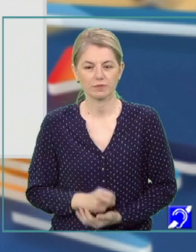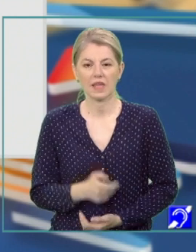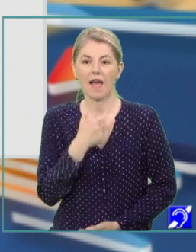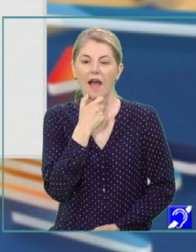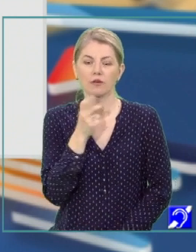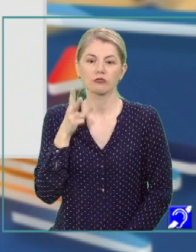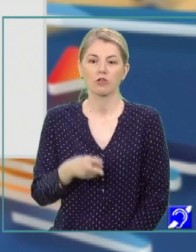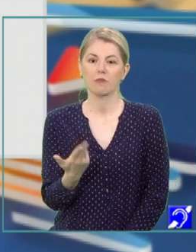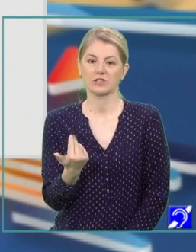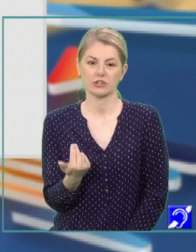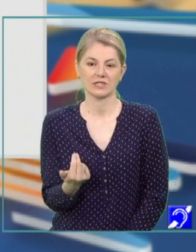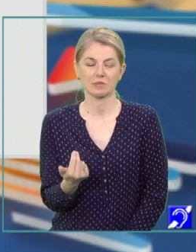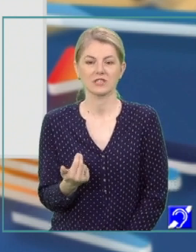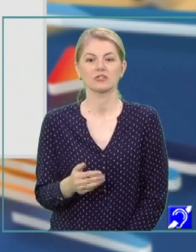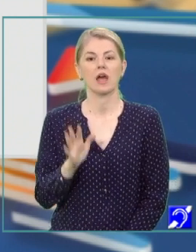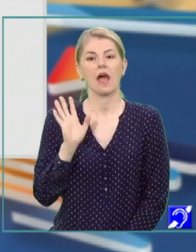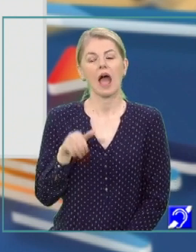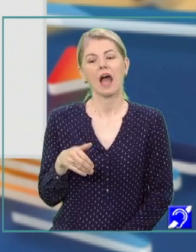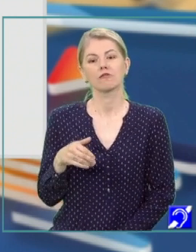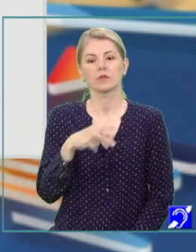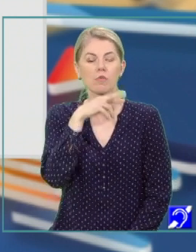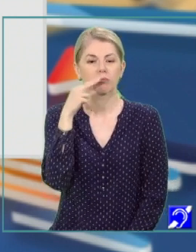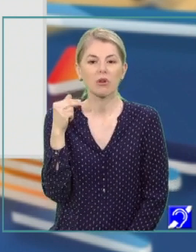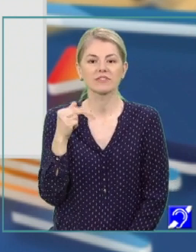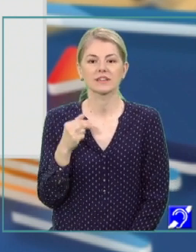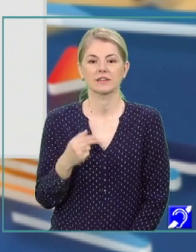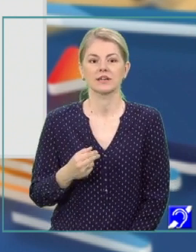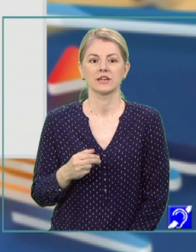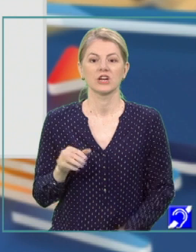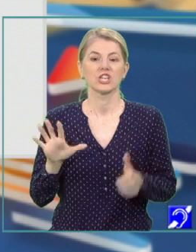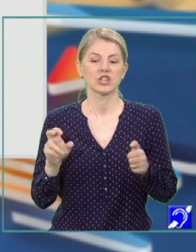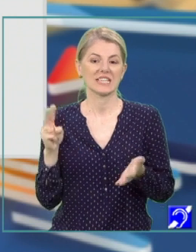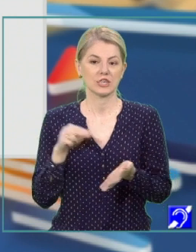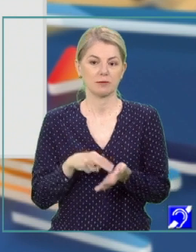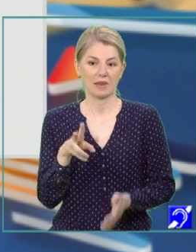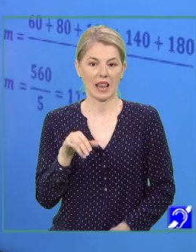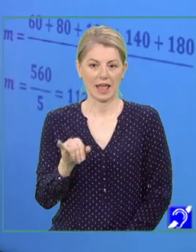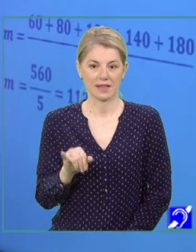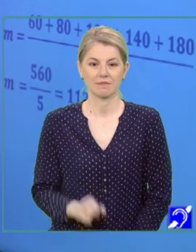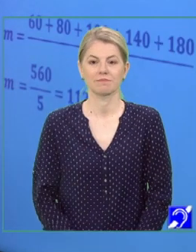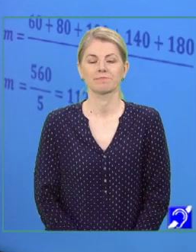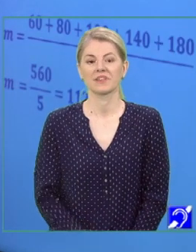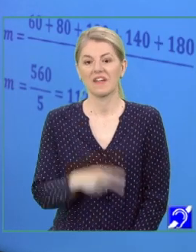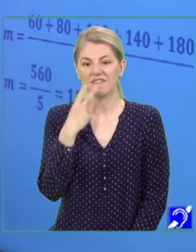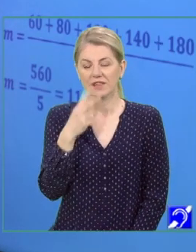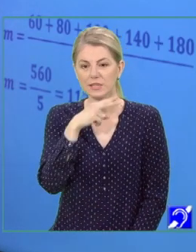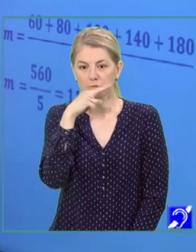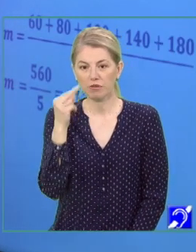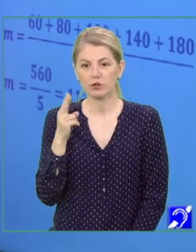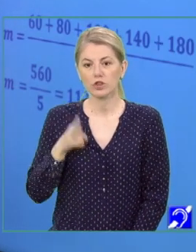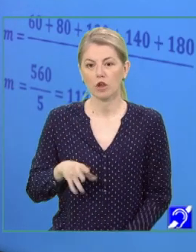anul 2015, firma a avut un profit de 60.000 lei. Vedeți profitul